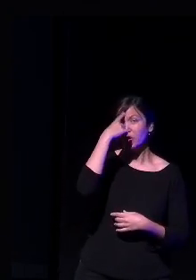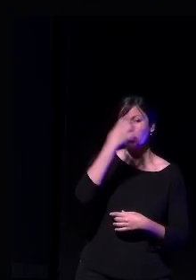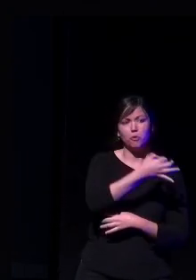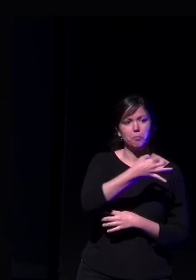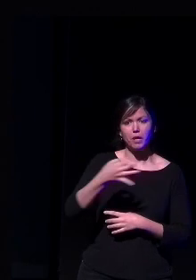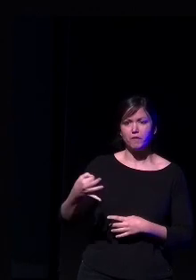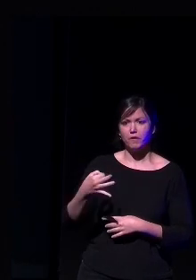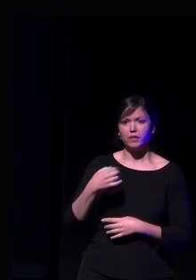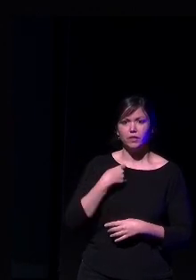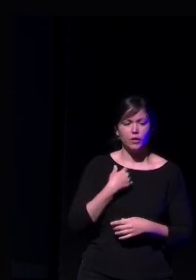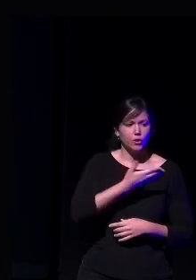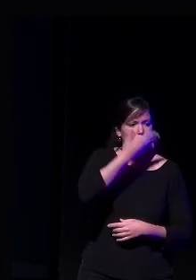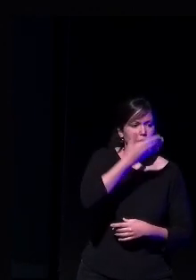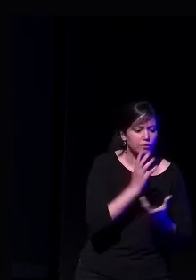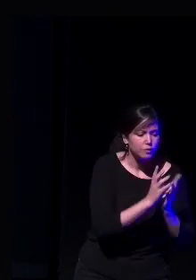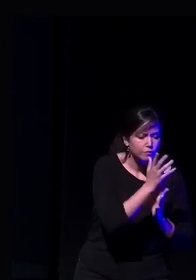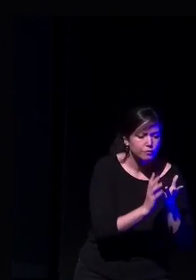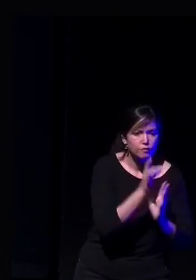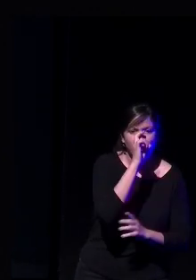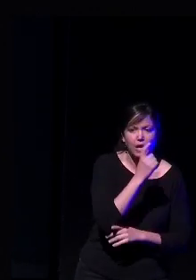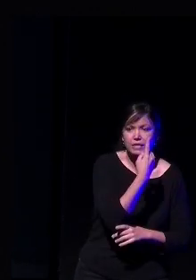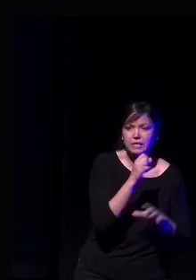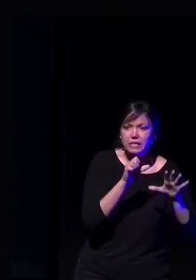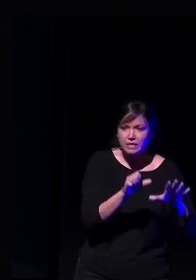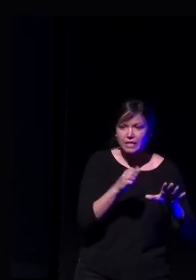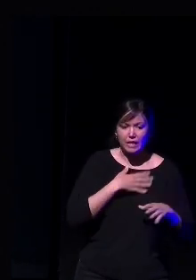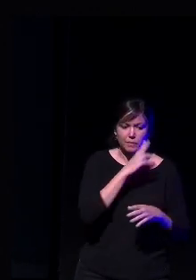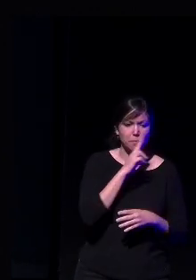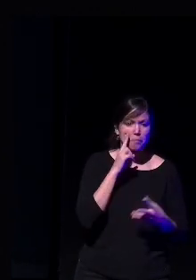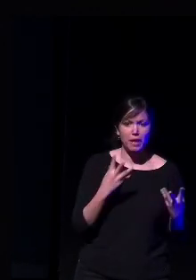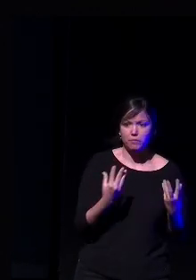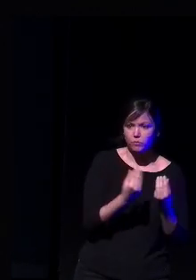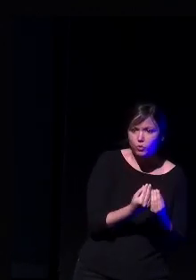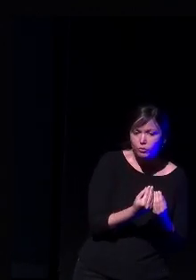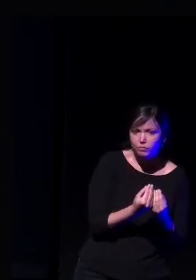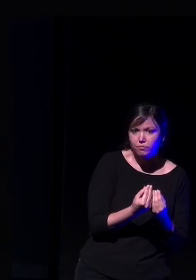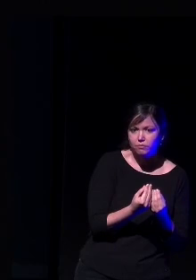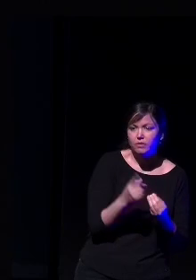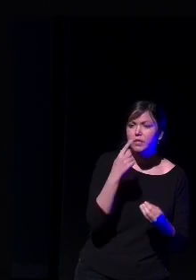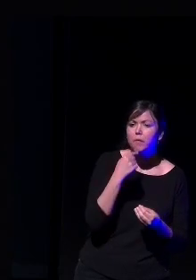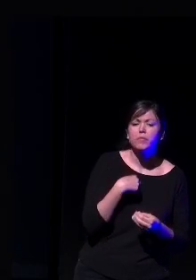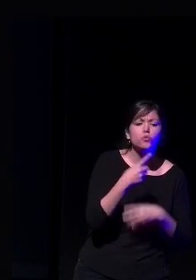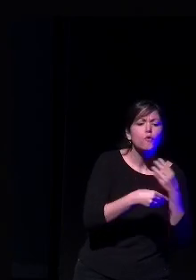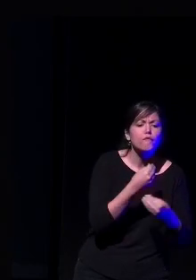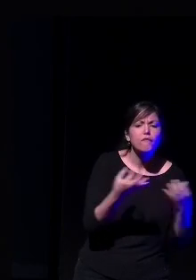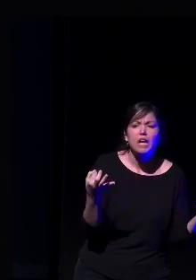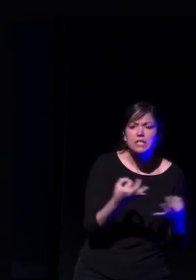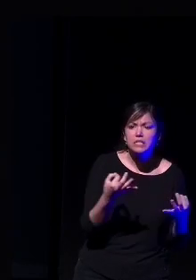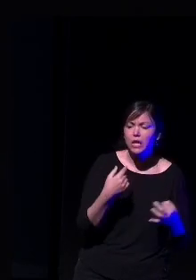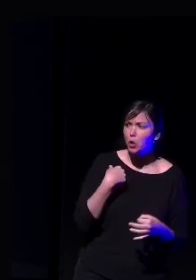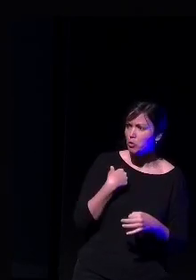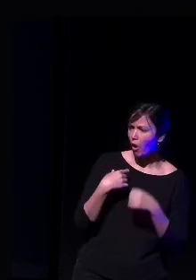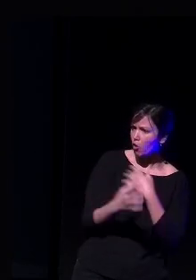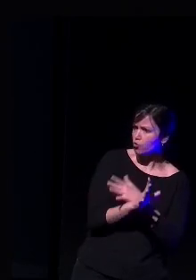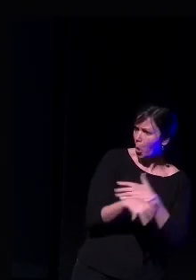al costat de la llar de foc, amb 16 anys, on la meva mare se m'assenta i em diu, què penses fer? I dic, jo jugar a